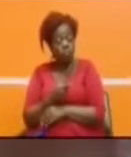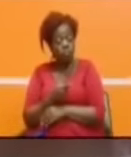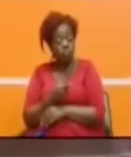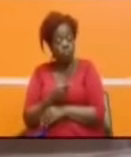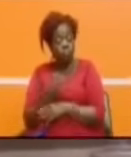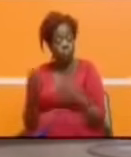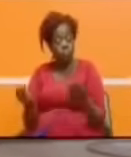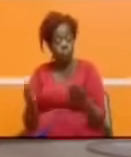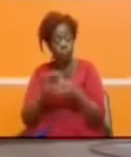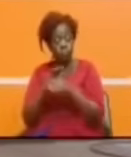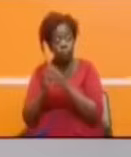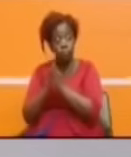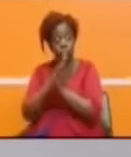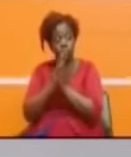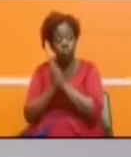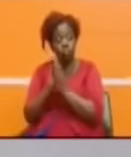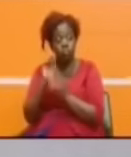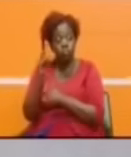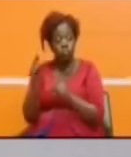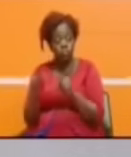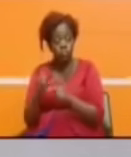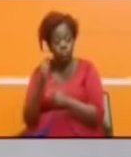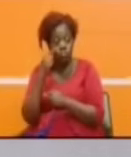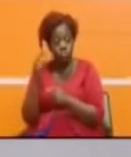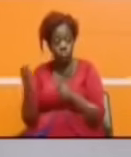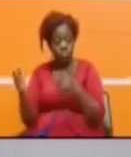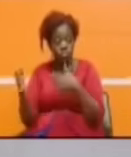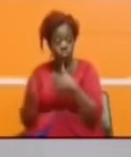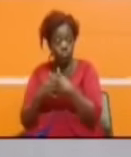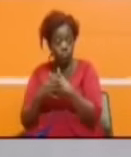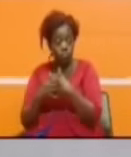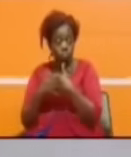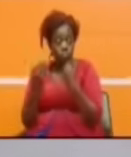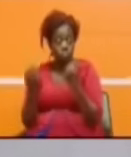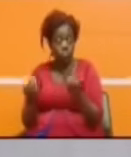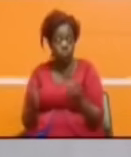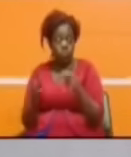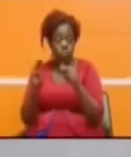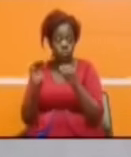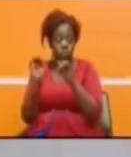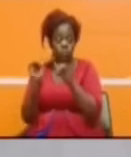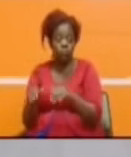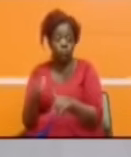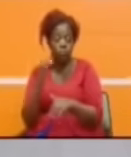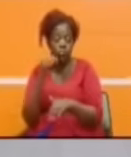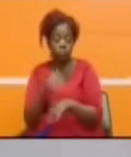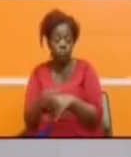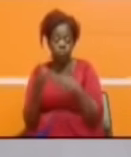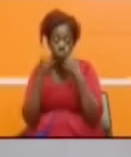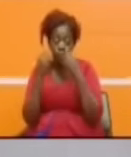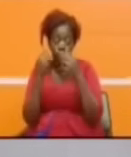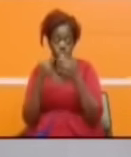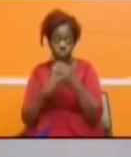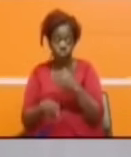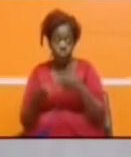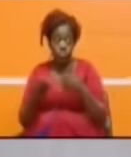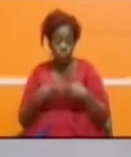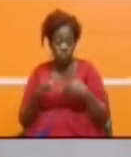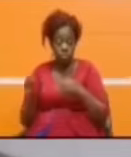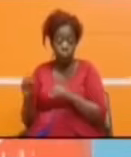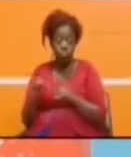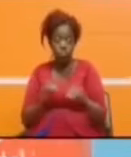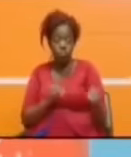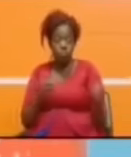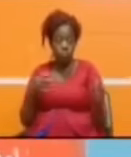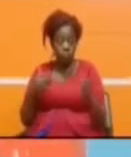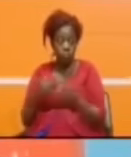gye twakola emboozi eyasooka era asanze ekikomera kya Galwa awatali abeerayo balirwana ne bategeeza nti bannyiniwo baasengukawo